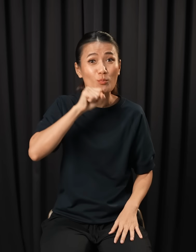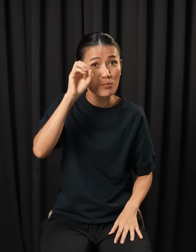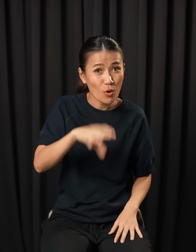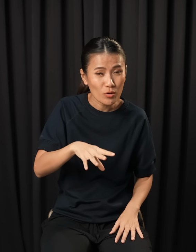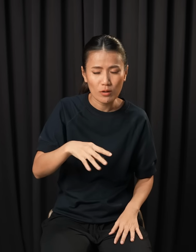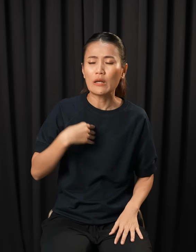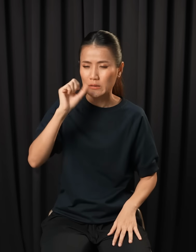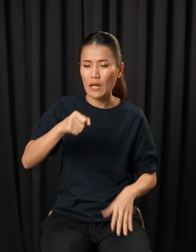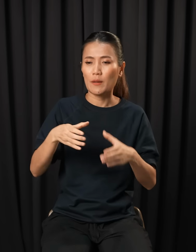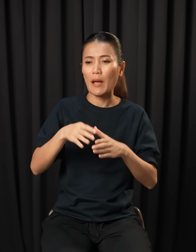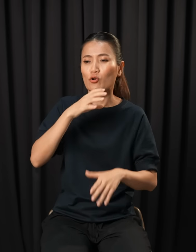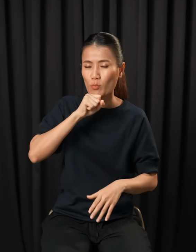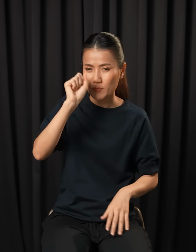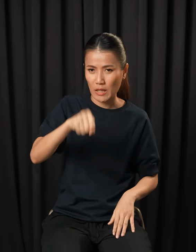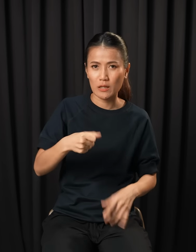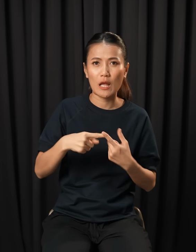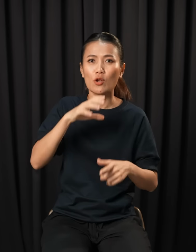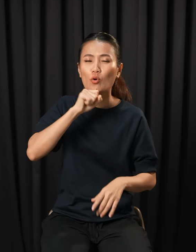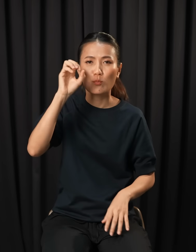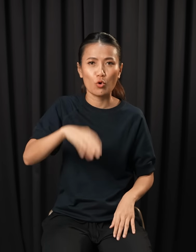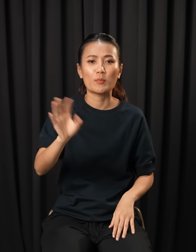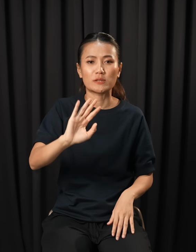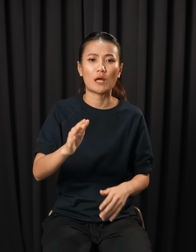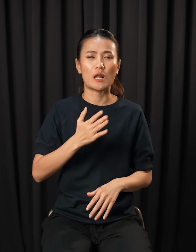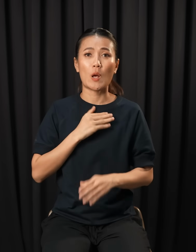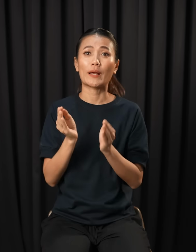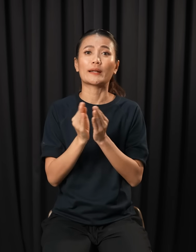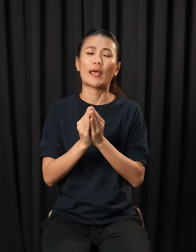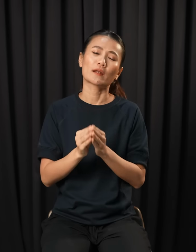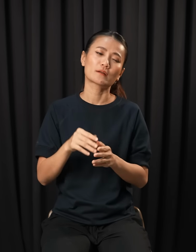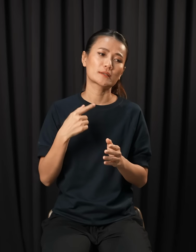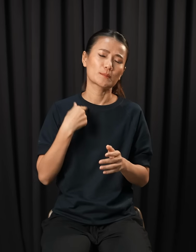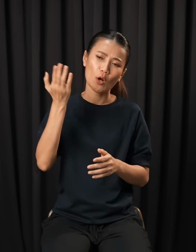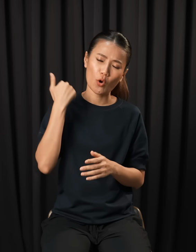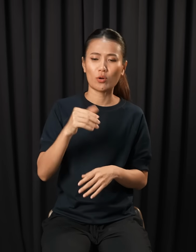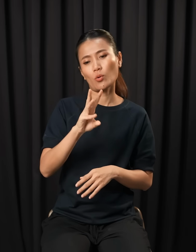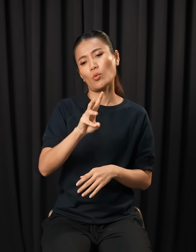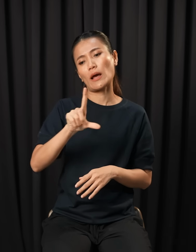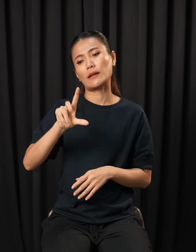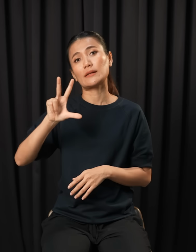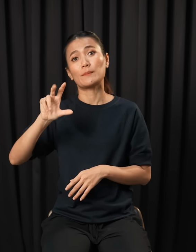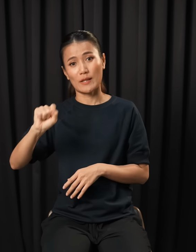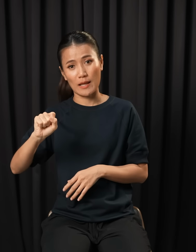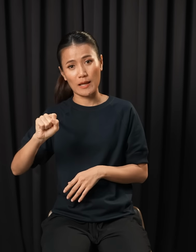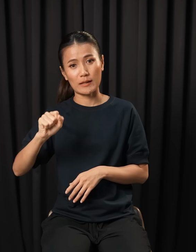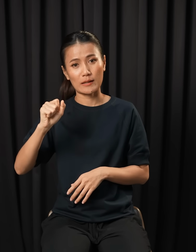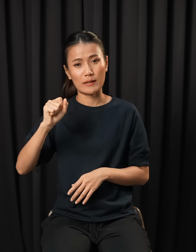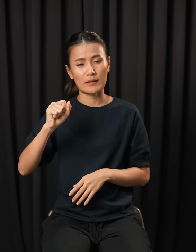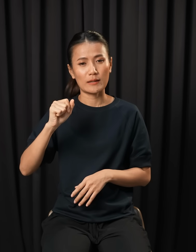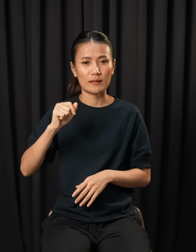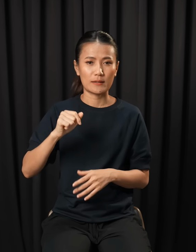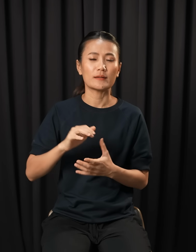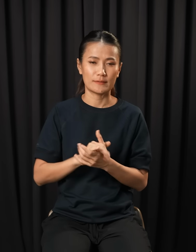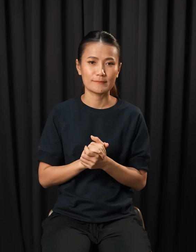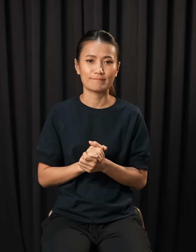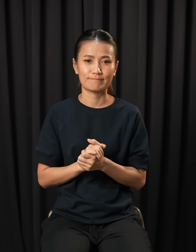าบอกพรรคส้มหล่นหรือเปล่า พรรคส้มไม่ได้ส้มหล่นก็ต้องพูดกันให้ชัดตรงไปตรงมาก็คือจริงๆ6ล้าน3นะครับ6ล้าน3ถ้า